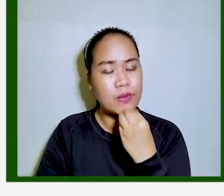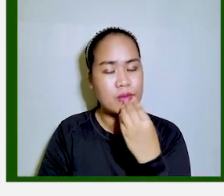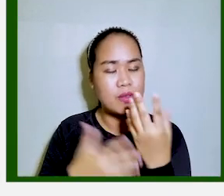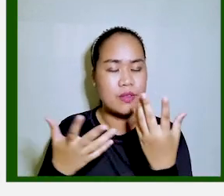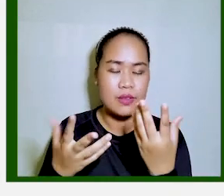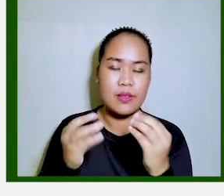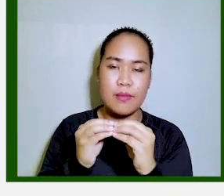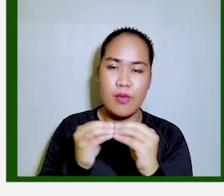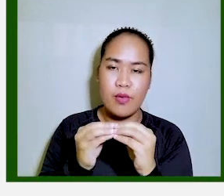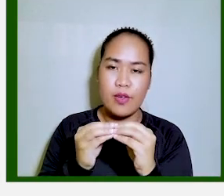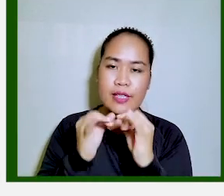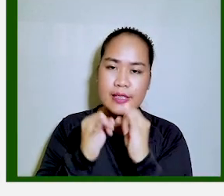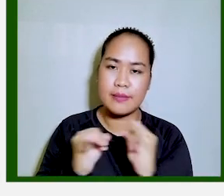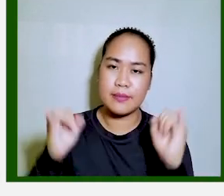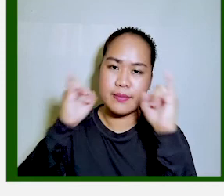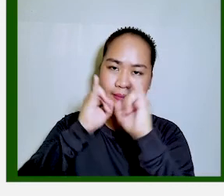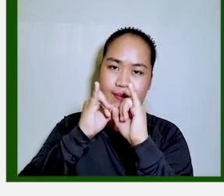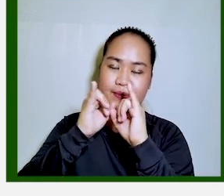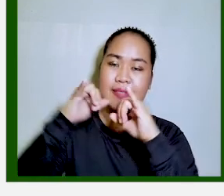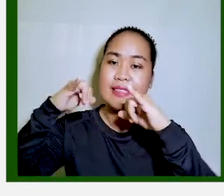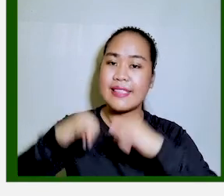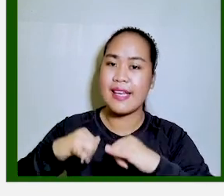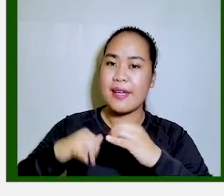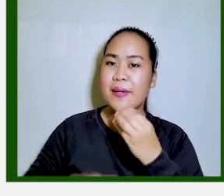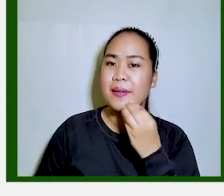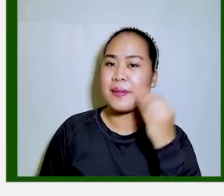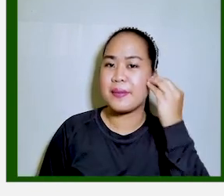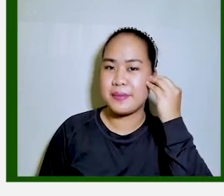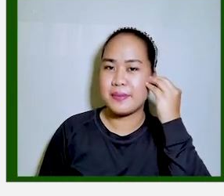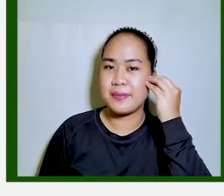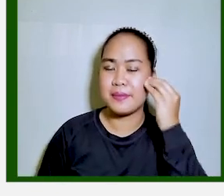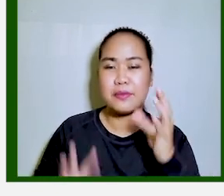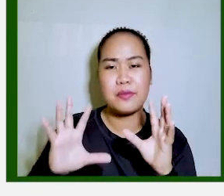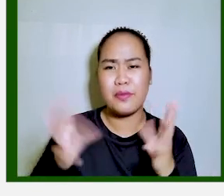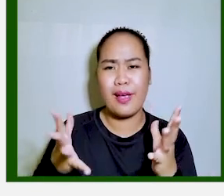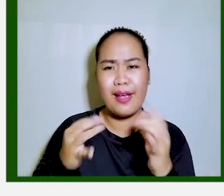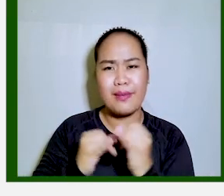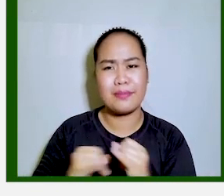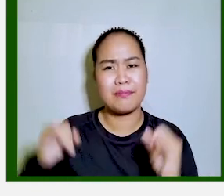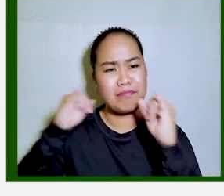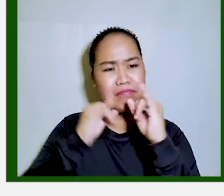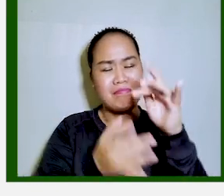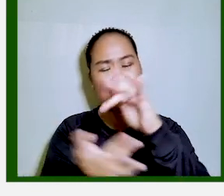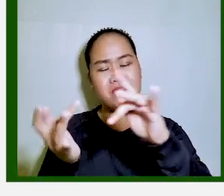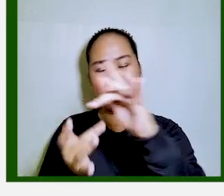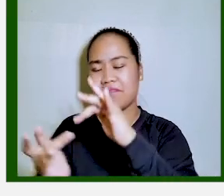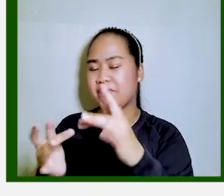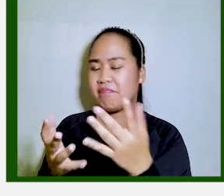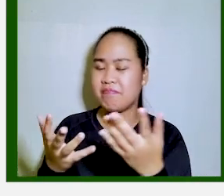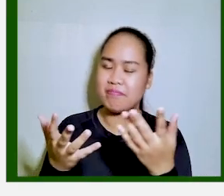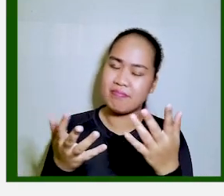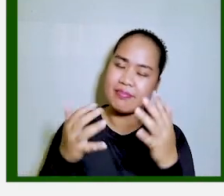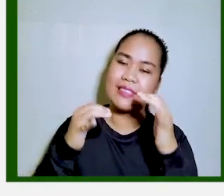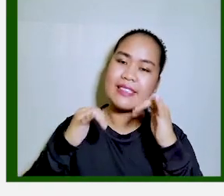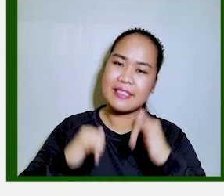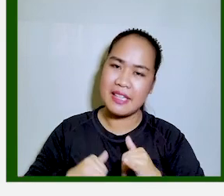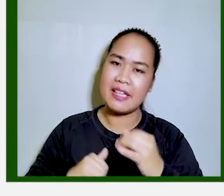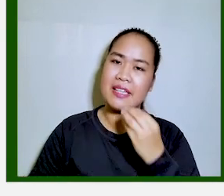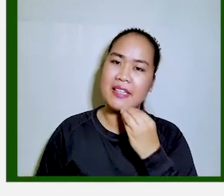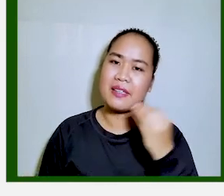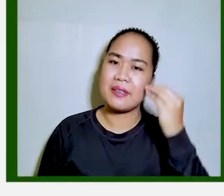Stay home. Kung wala rin naman po tayong mga essential travels, no? Sa bahay na lamang po tayo.